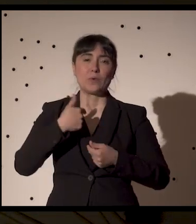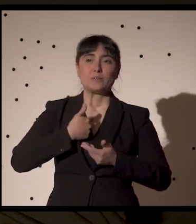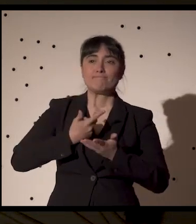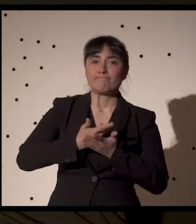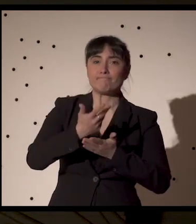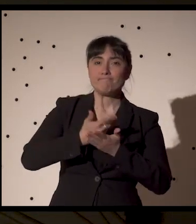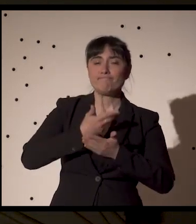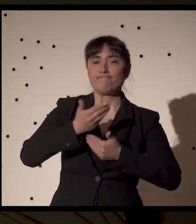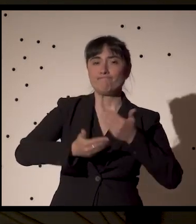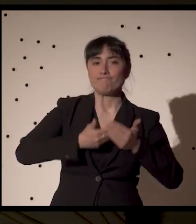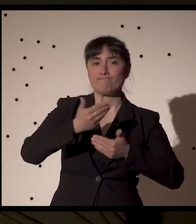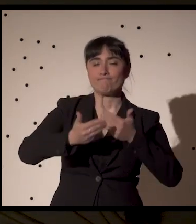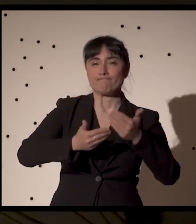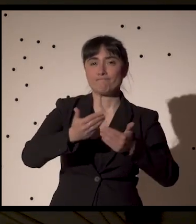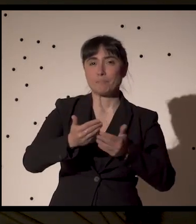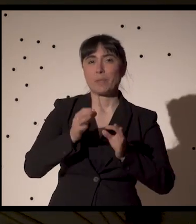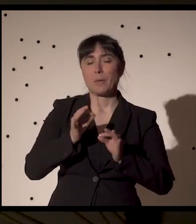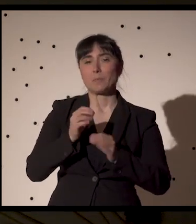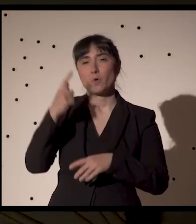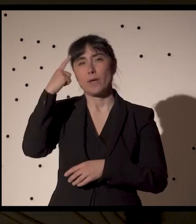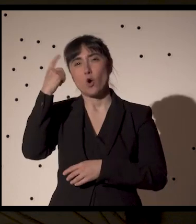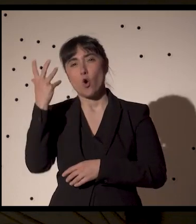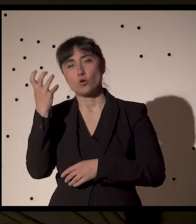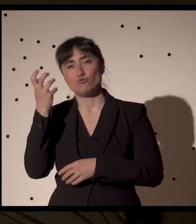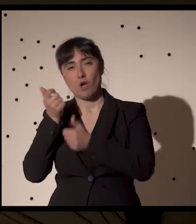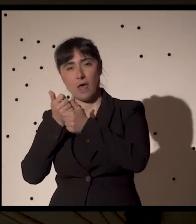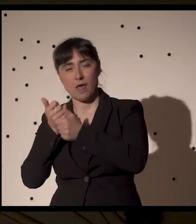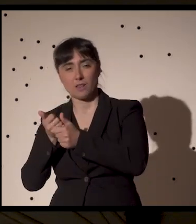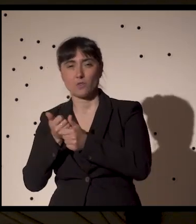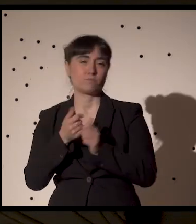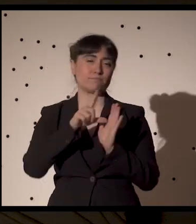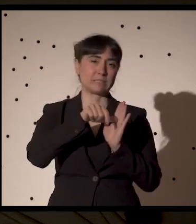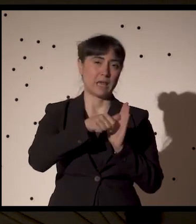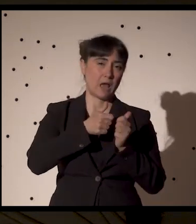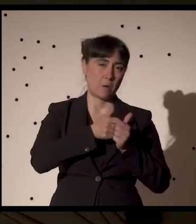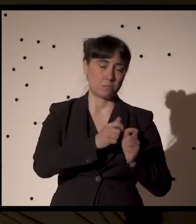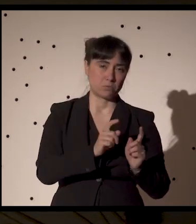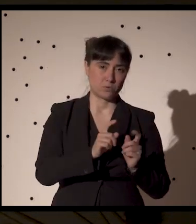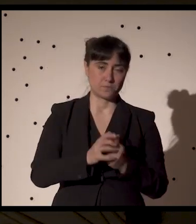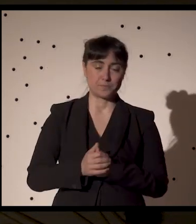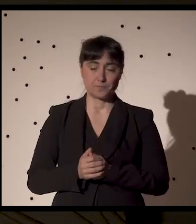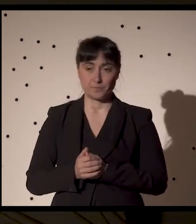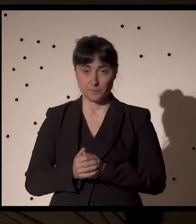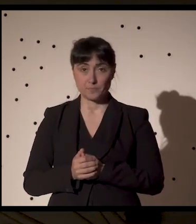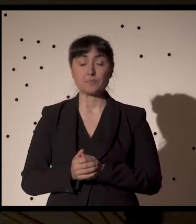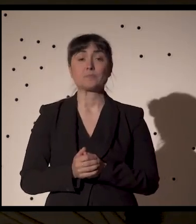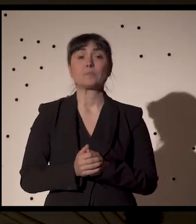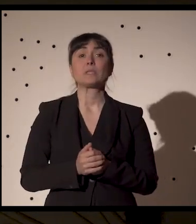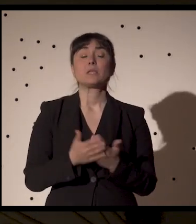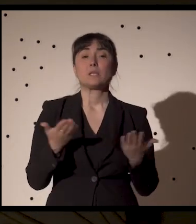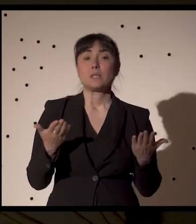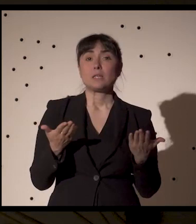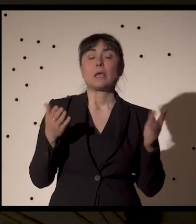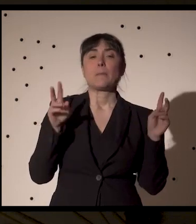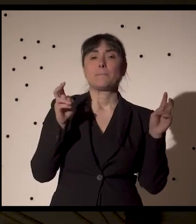succedersi più concettuale che cronologico Comunque dopo Il barone rampante avremo la possibilità di